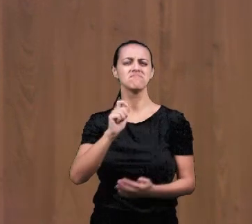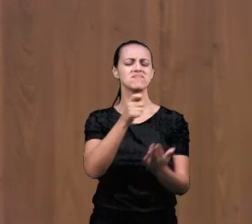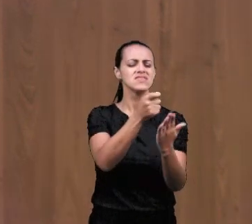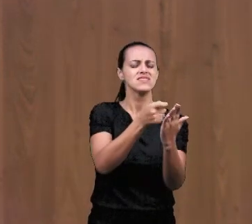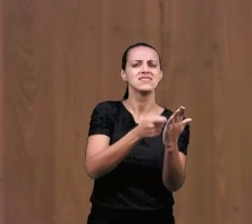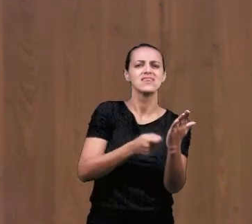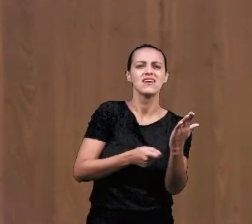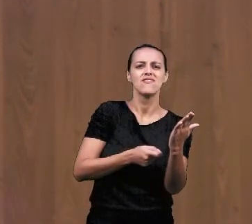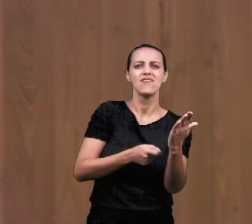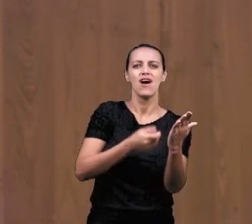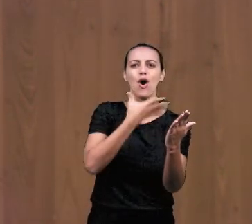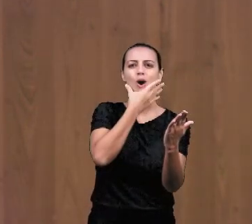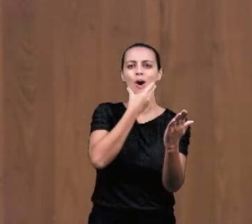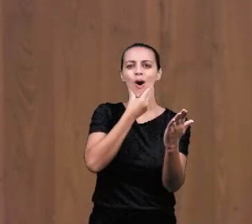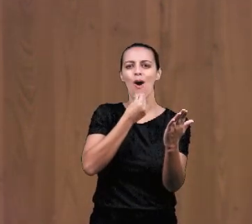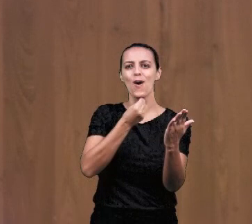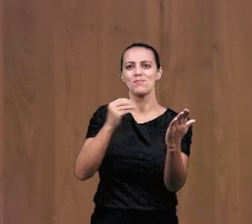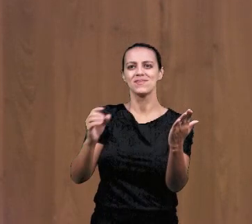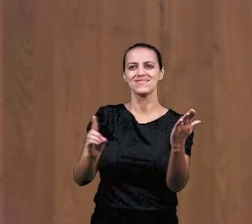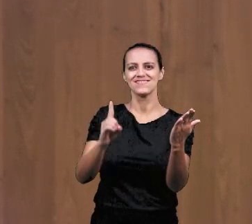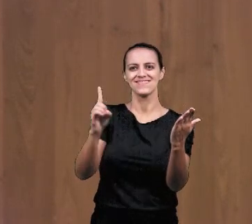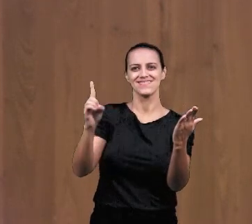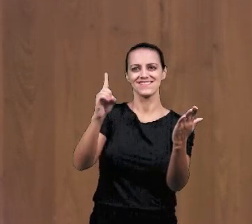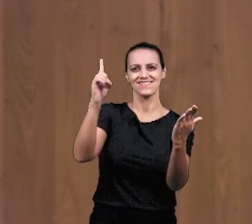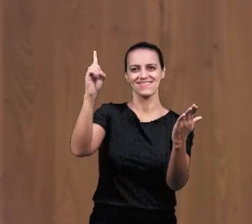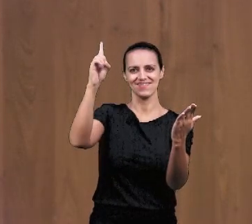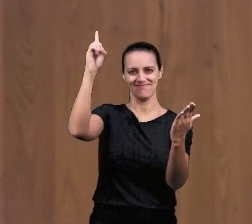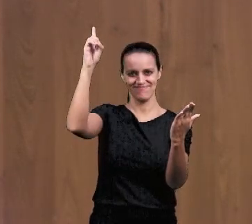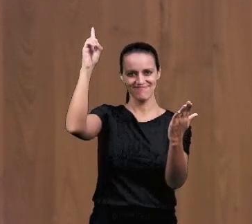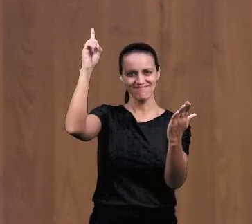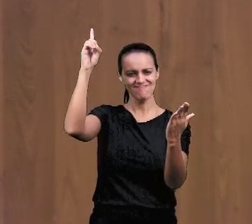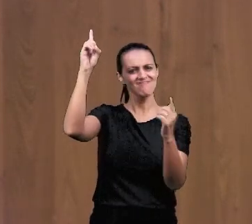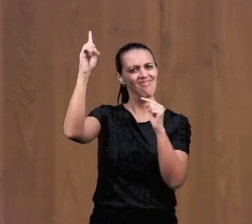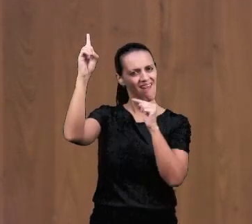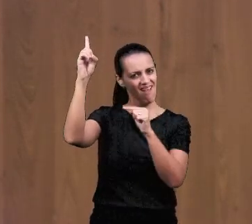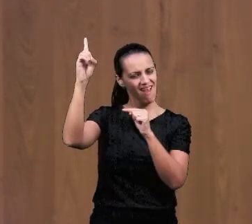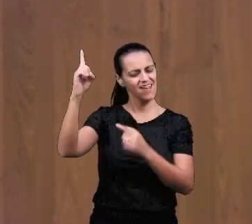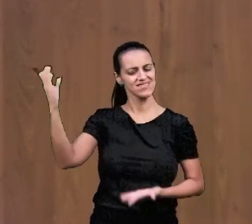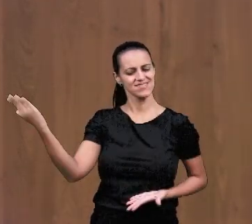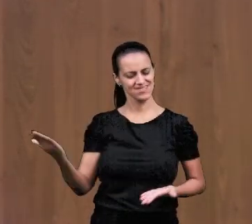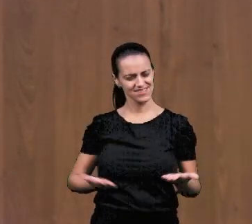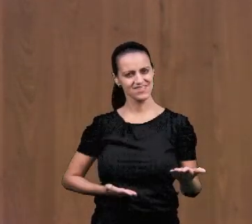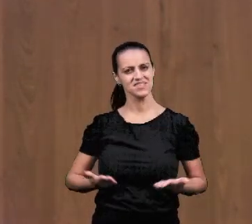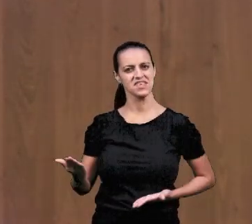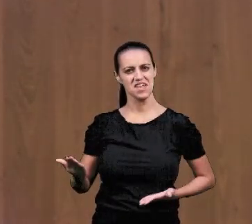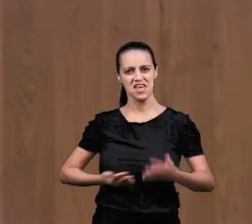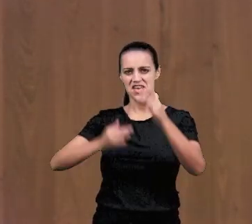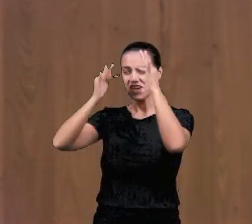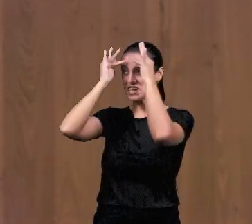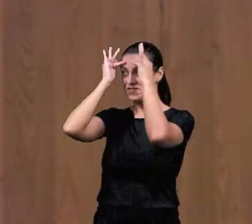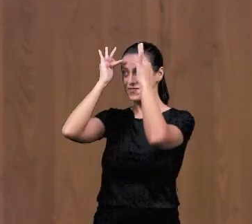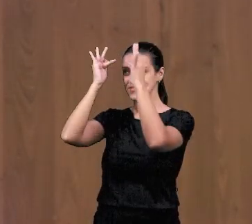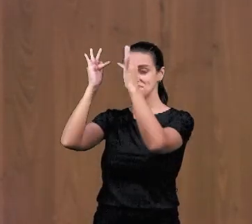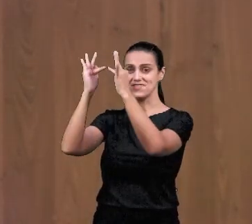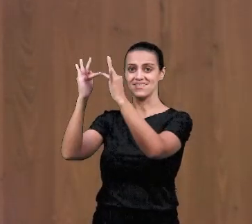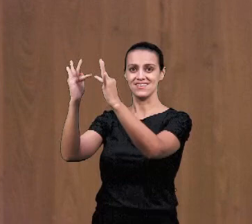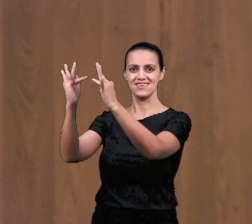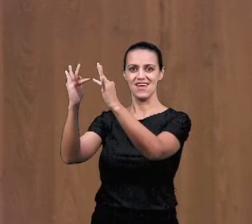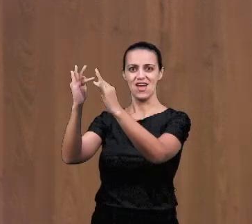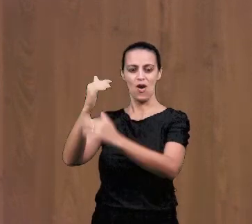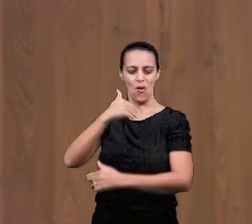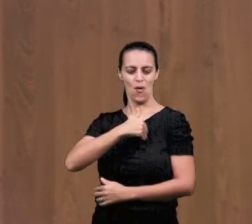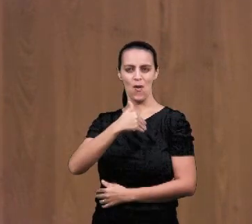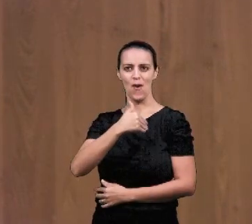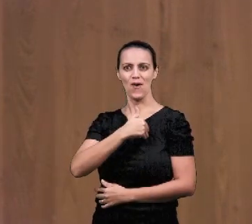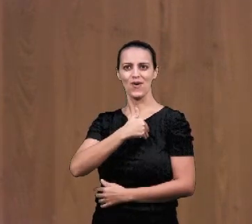ce psaume a été David. David a été un serviteur du Seigneur, un serviteur fidèle. David avait dans le cœur